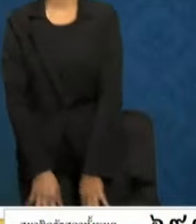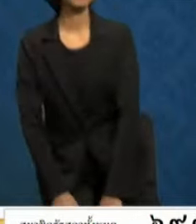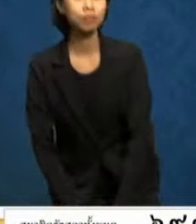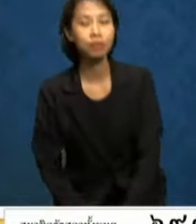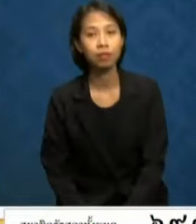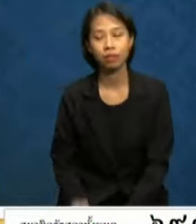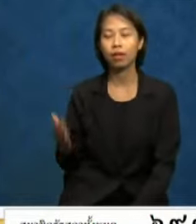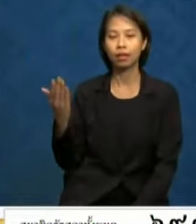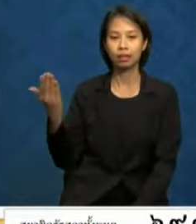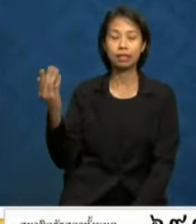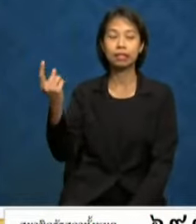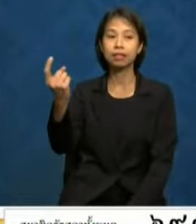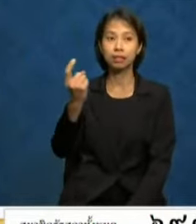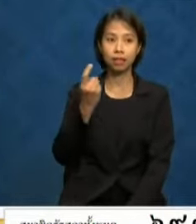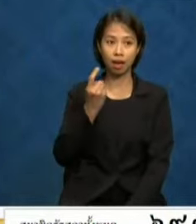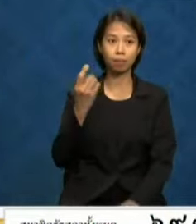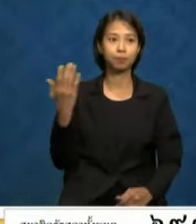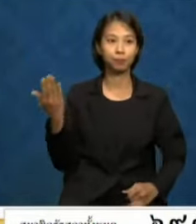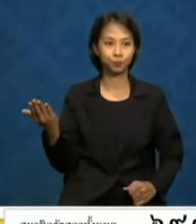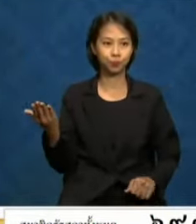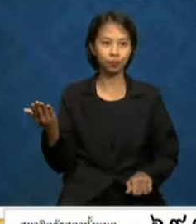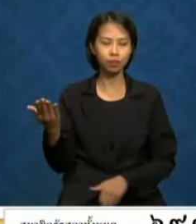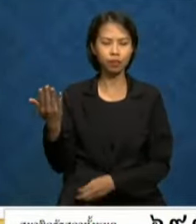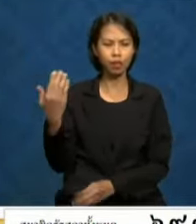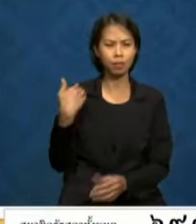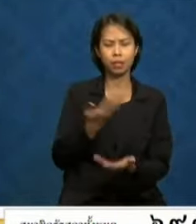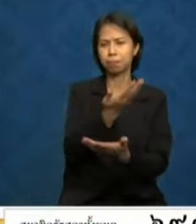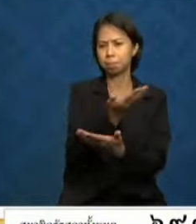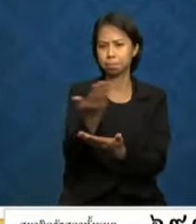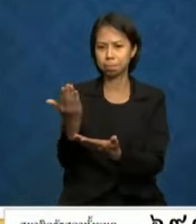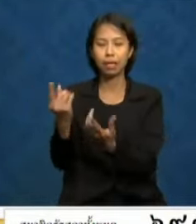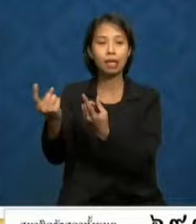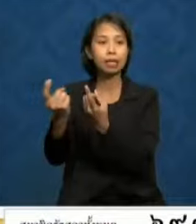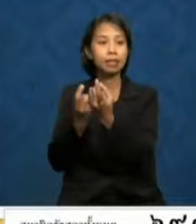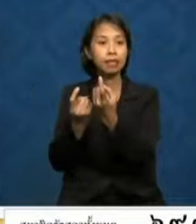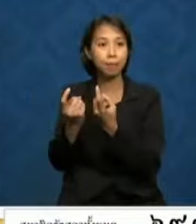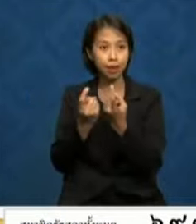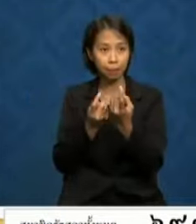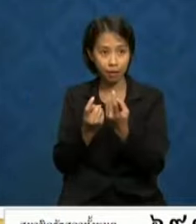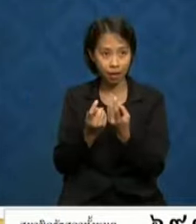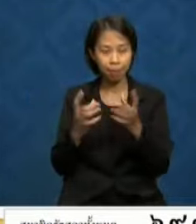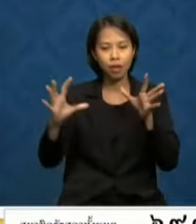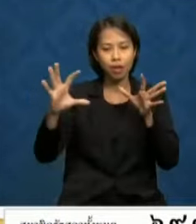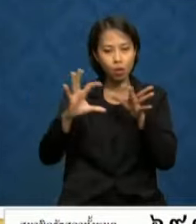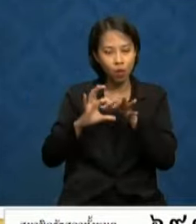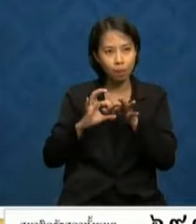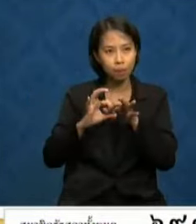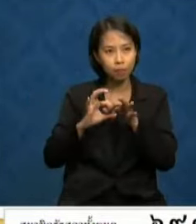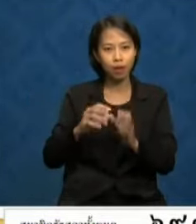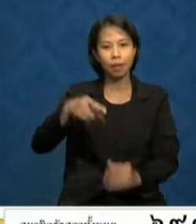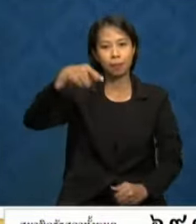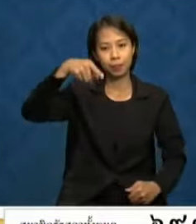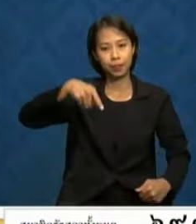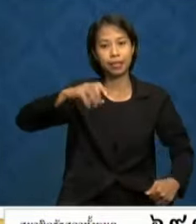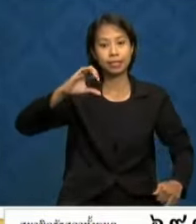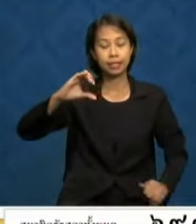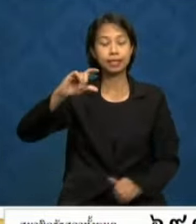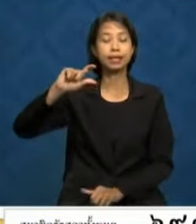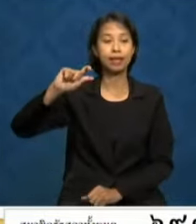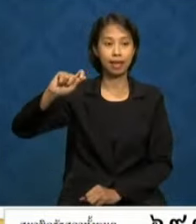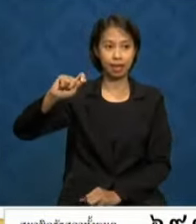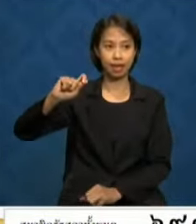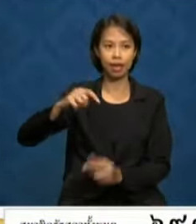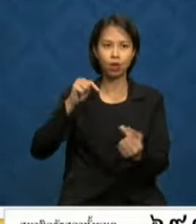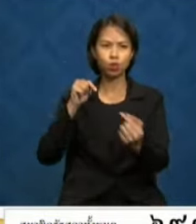ดาท่านวรพัฒน์นะคะท่านเปรมศักดิ์แล้วก็ท่านอื่นๆที่เกี่ยวข้องกับเรื่องของPCA ที่เกี่ยวข้องกับ